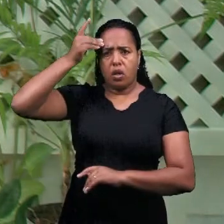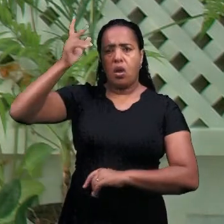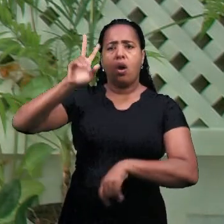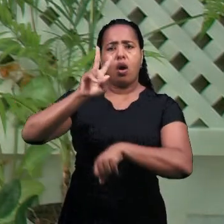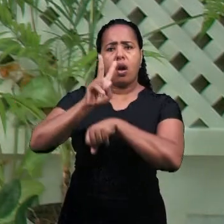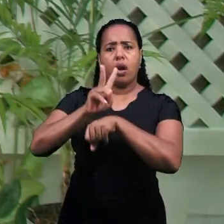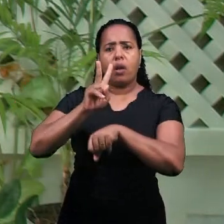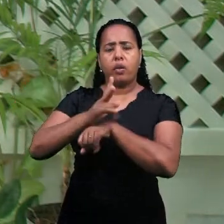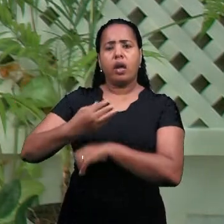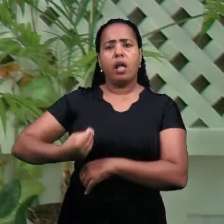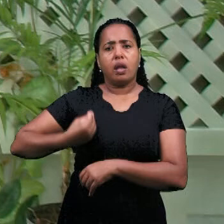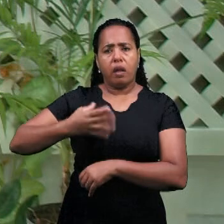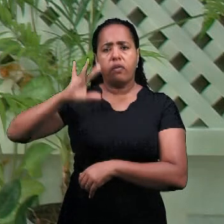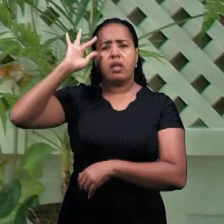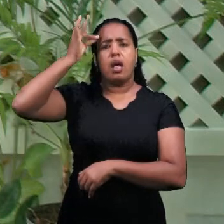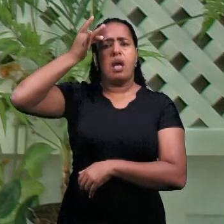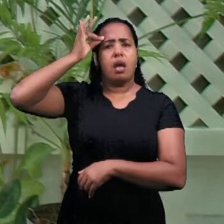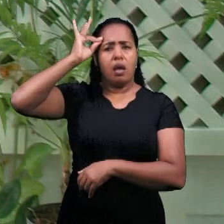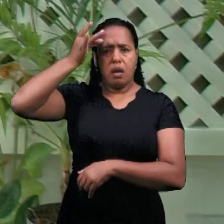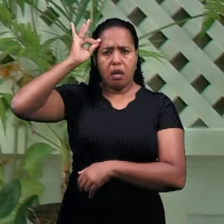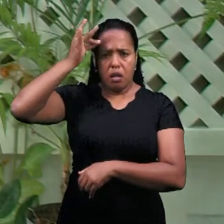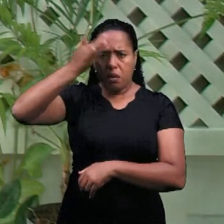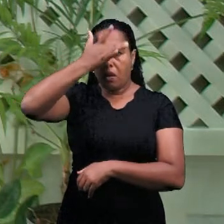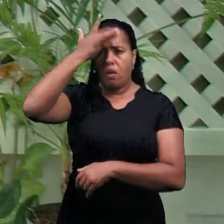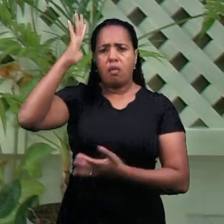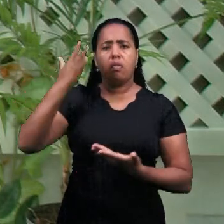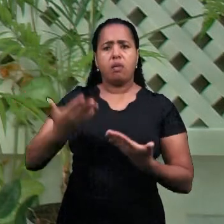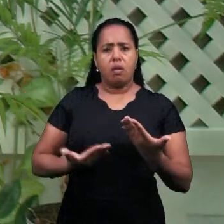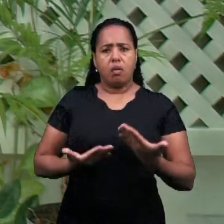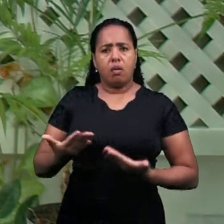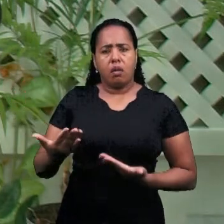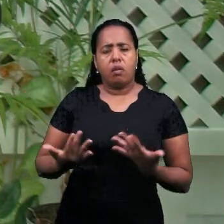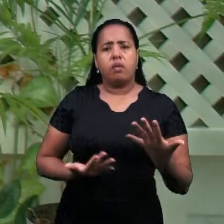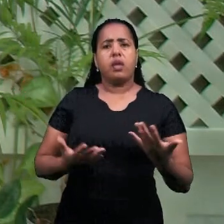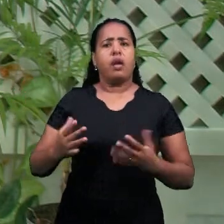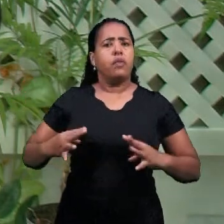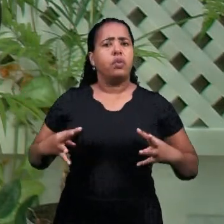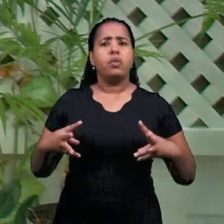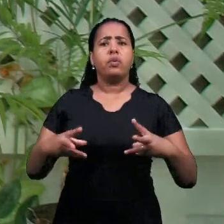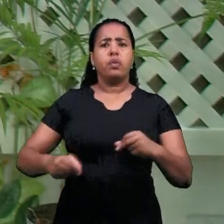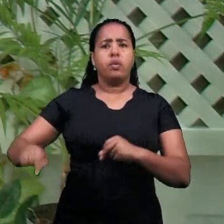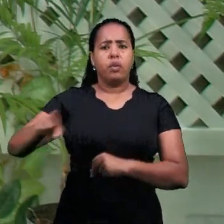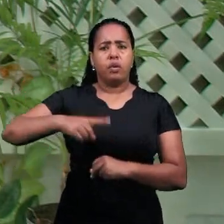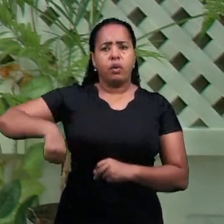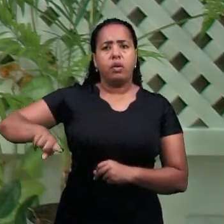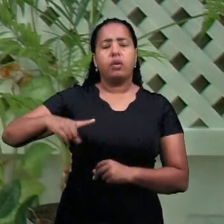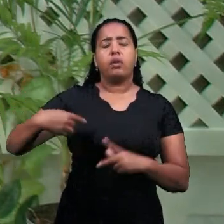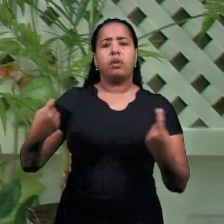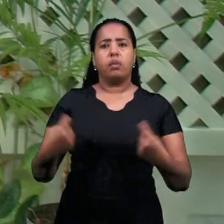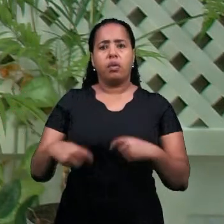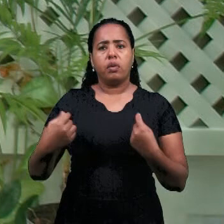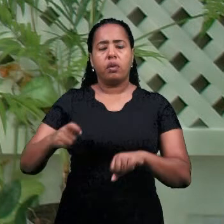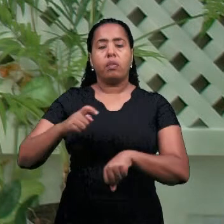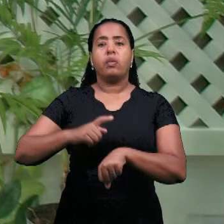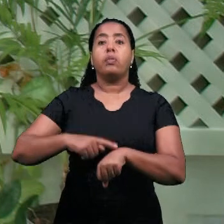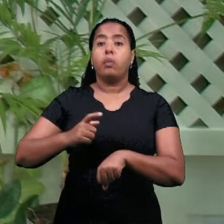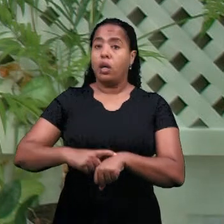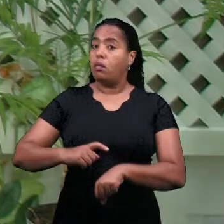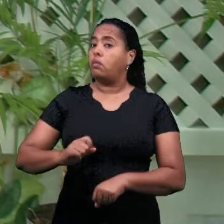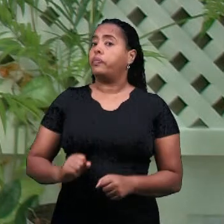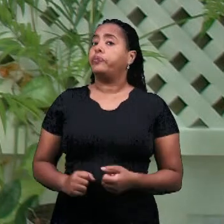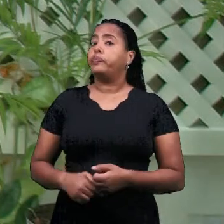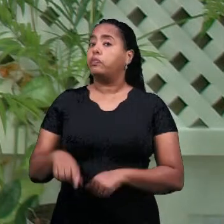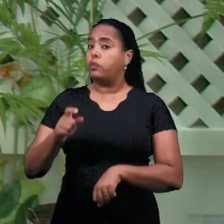troupeau du Seigneur, c'est donner des dons spirituels, prendre la vie spirituelle du troupeau. C'est tout ce que moi et vous, nous avons besoin. Quand l'esprit de